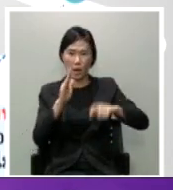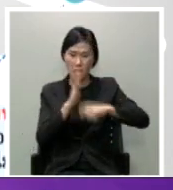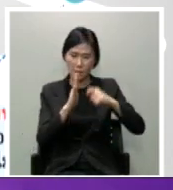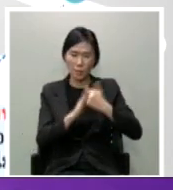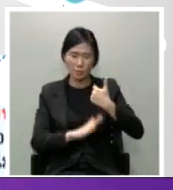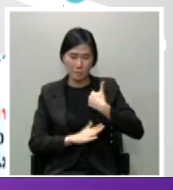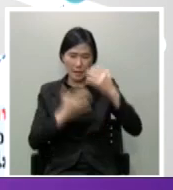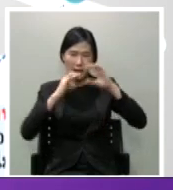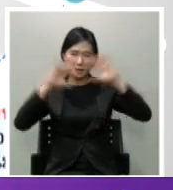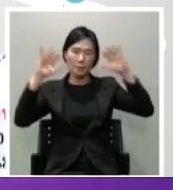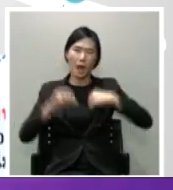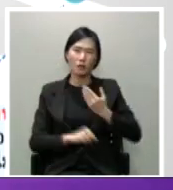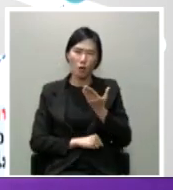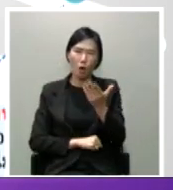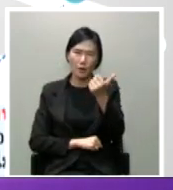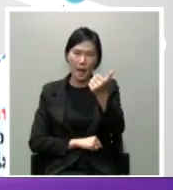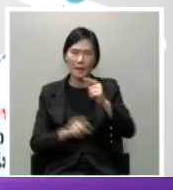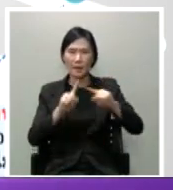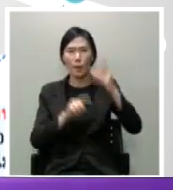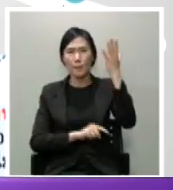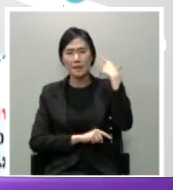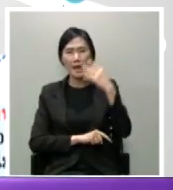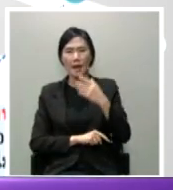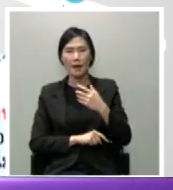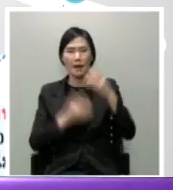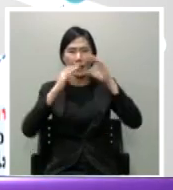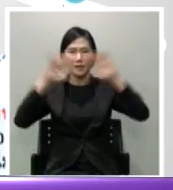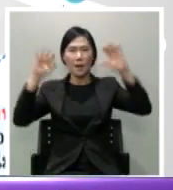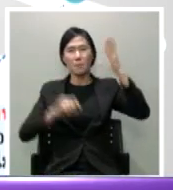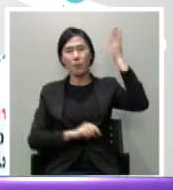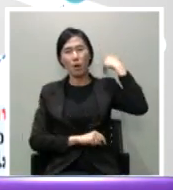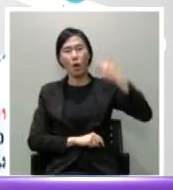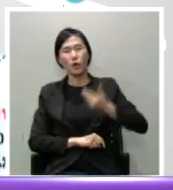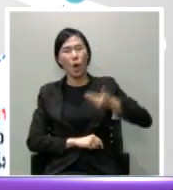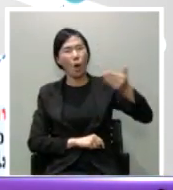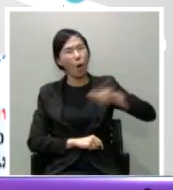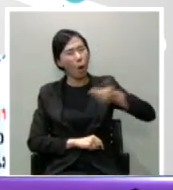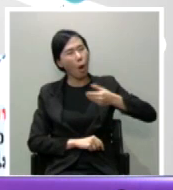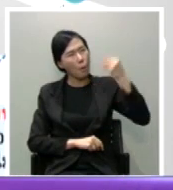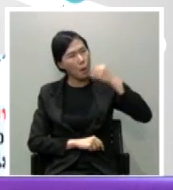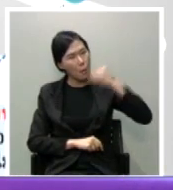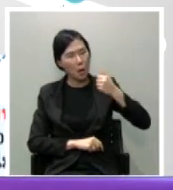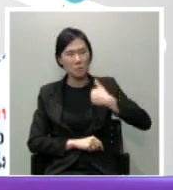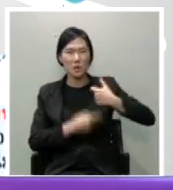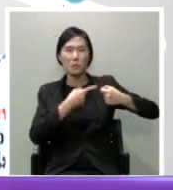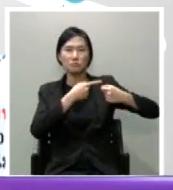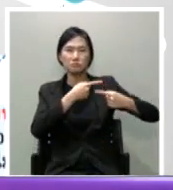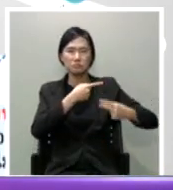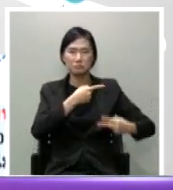าจจะพร้อมที่จะร้องขอก็ได้ดังที่รัฐบาลในอดีตเคยร้องขอมาแล้วหลายเรื่อง